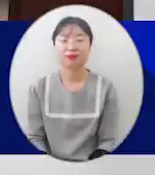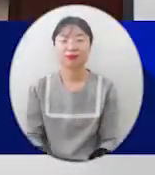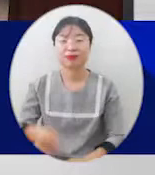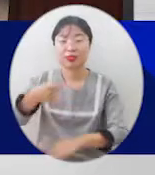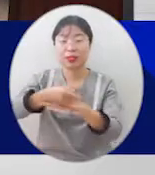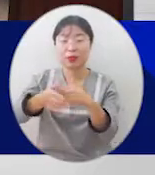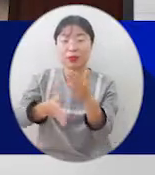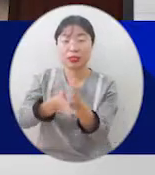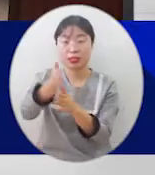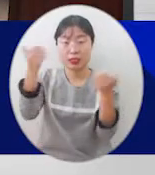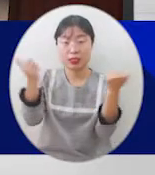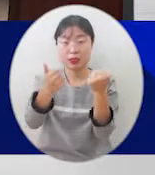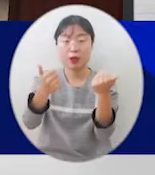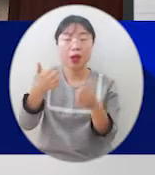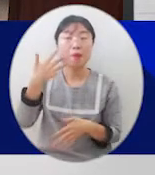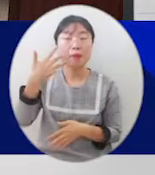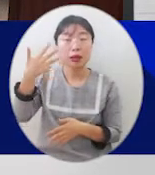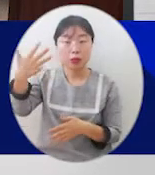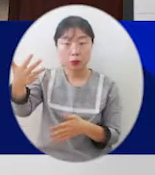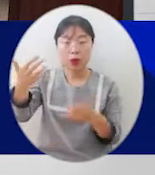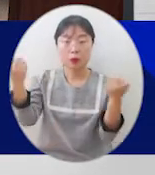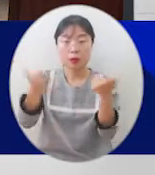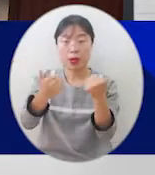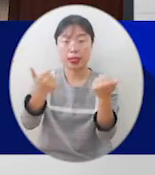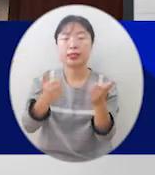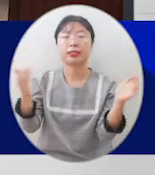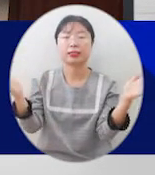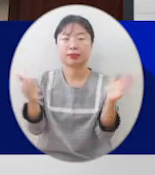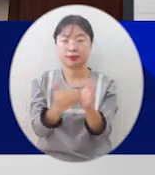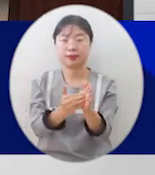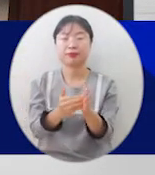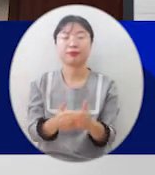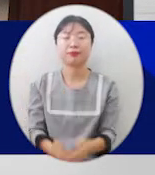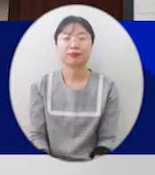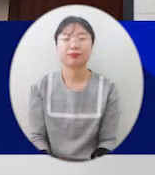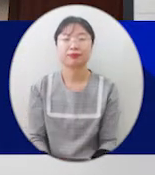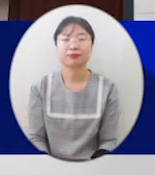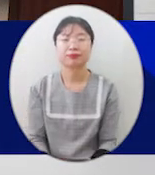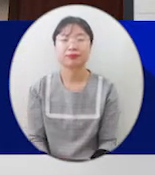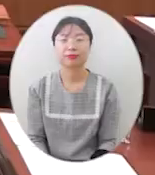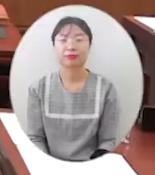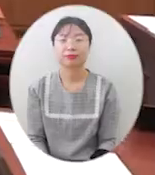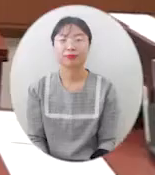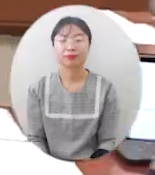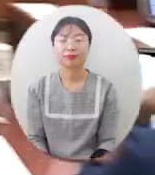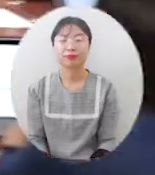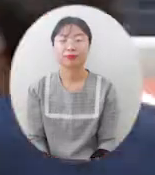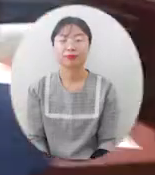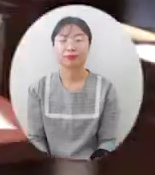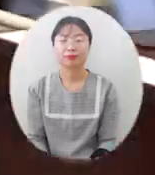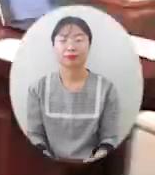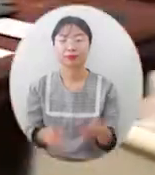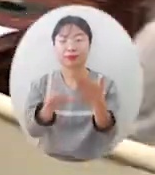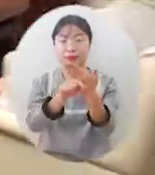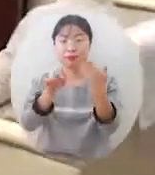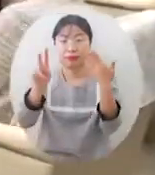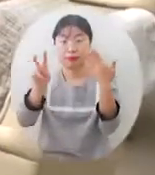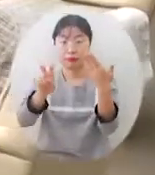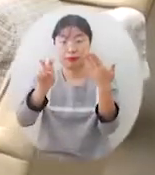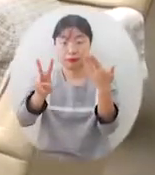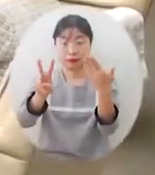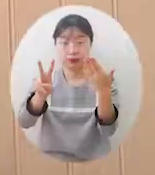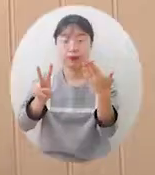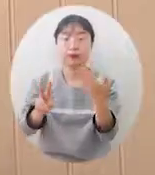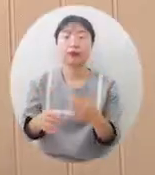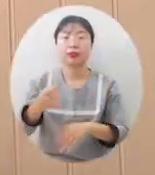의왕시 의회가 8일간의 일정으로 제270회 임시회를 폐회했습니다. 9월 22일 의왕시